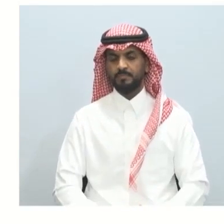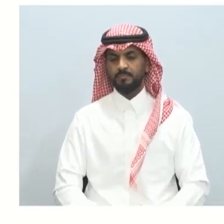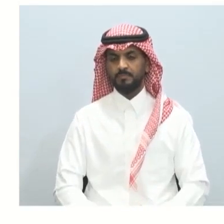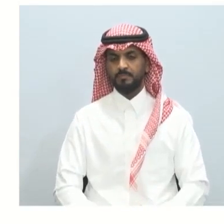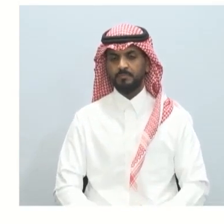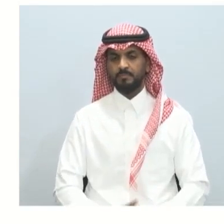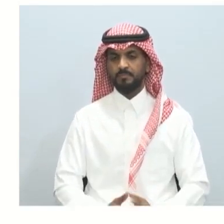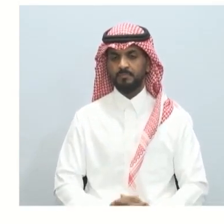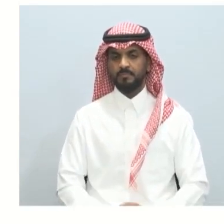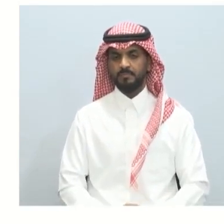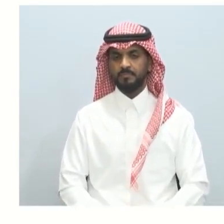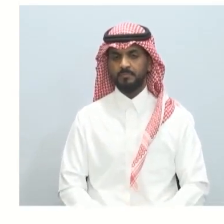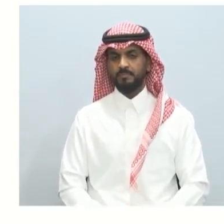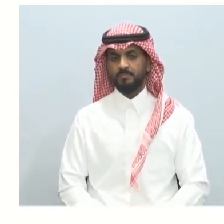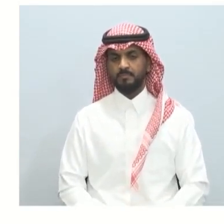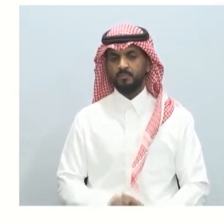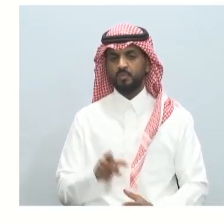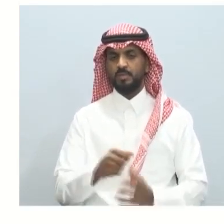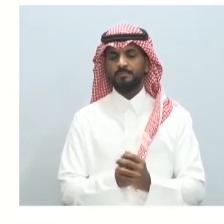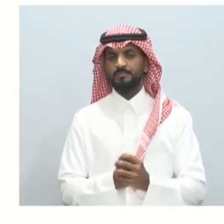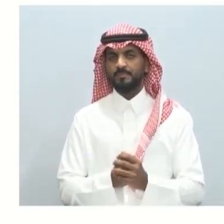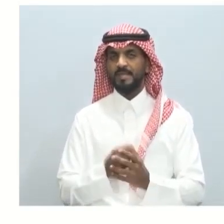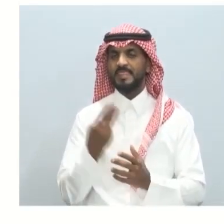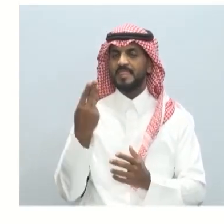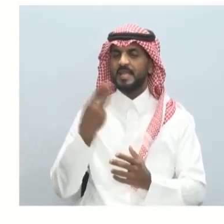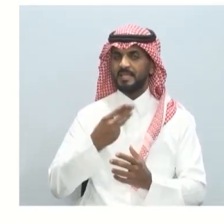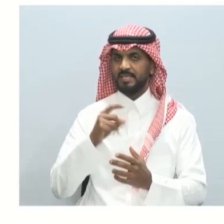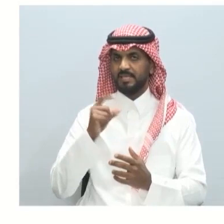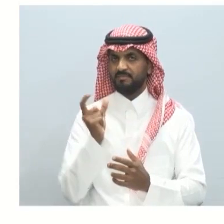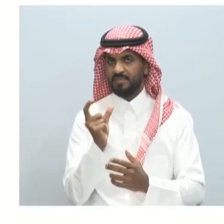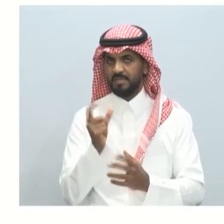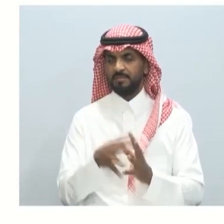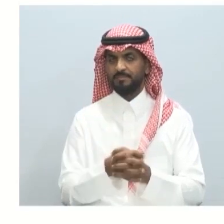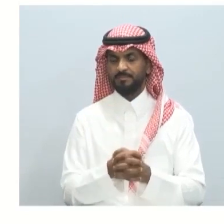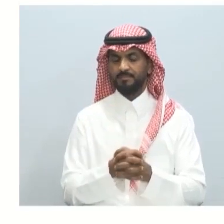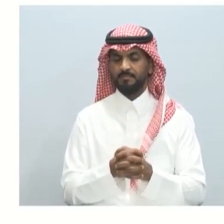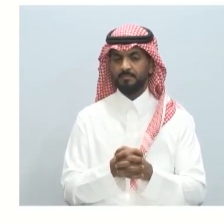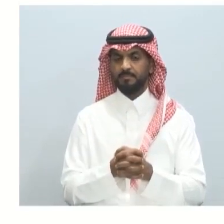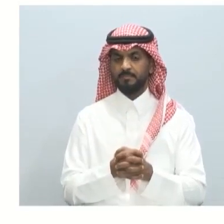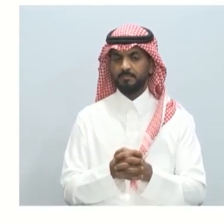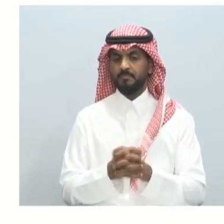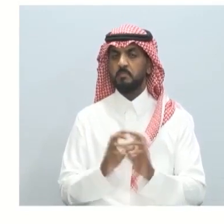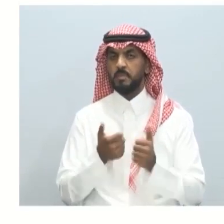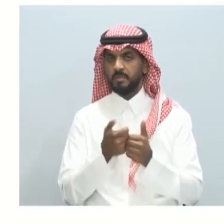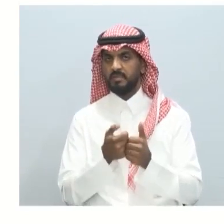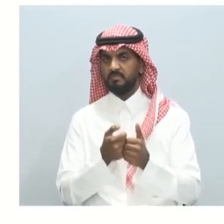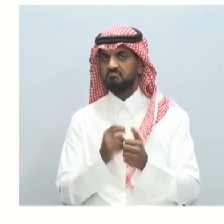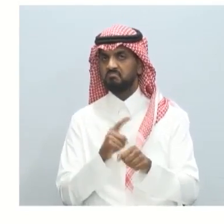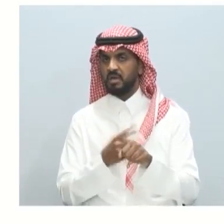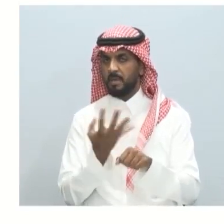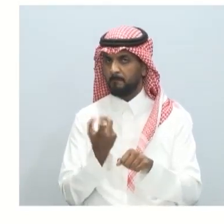الاخرى احسنتم هنا 30 كلمه تقريبا في الدقيقه لو قلت انا بامكانك انت تقيس